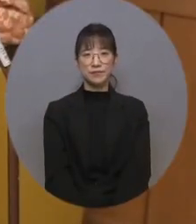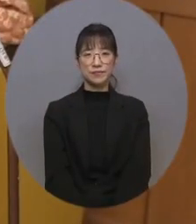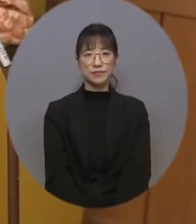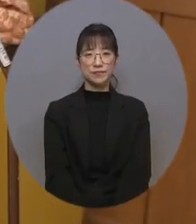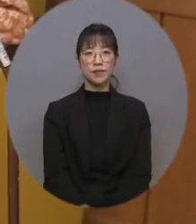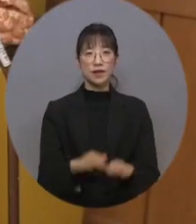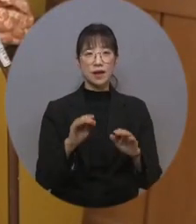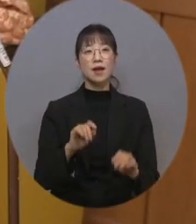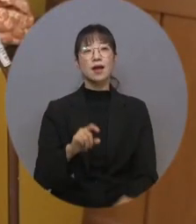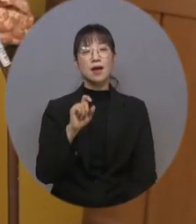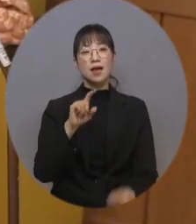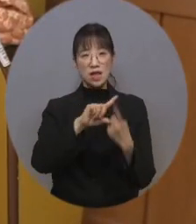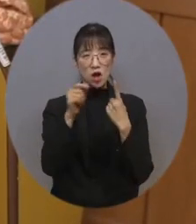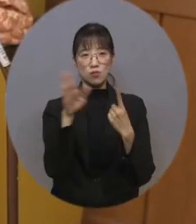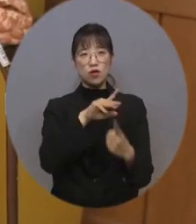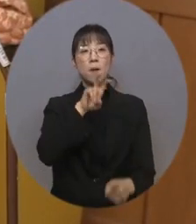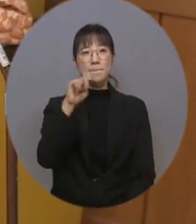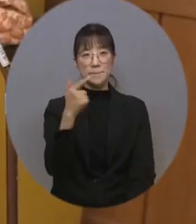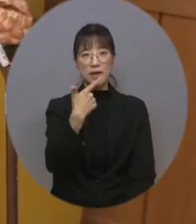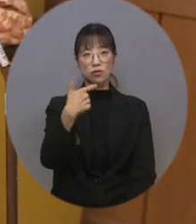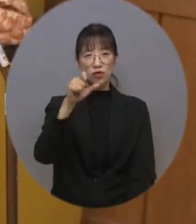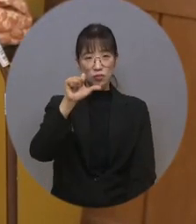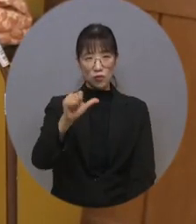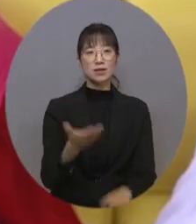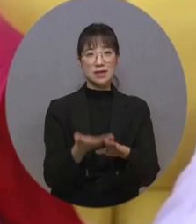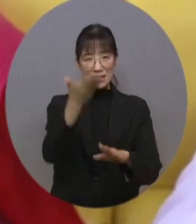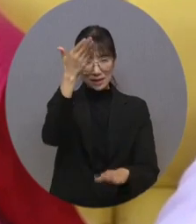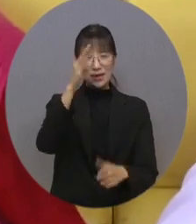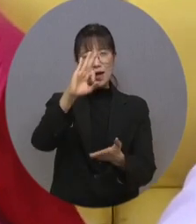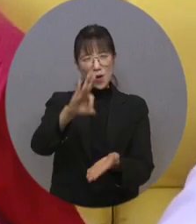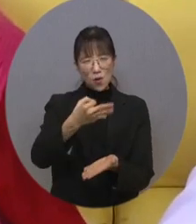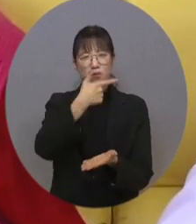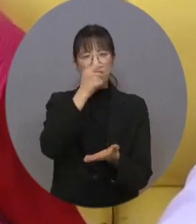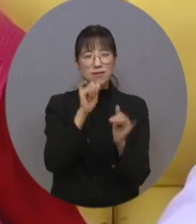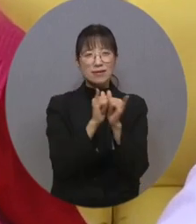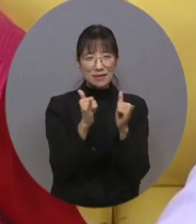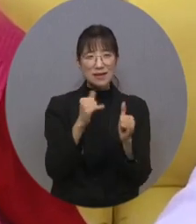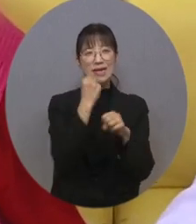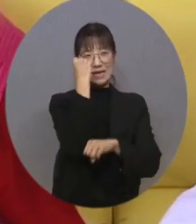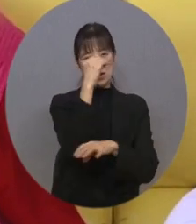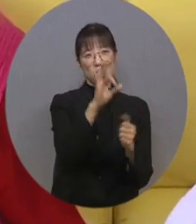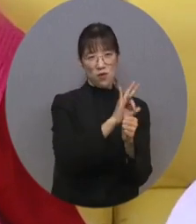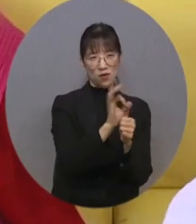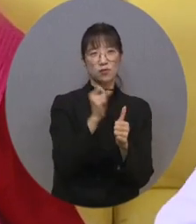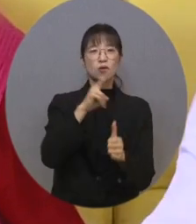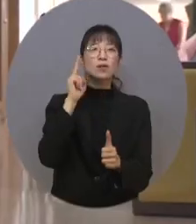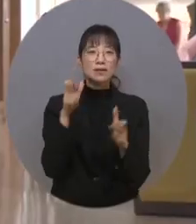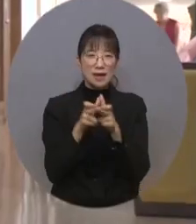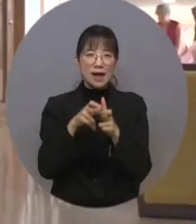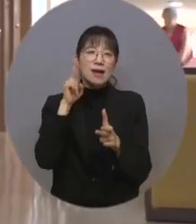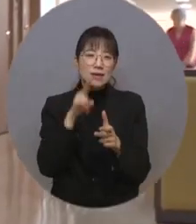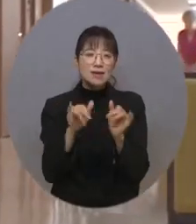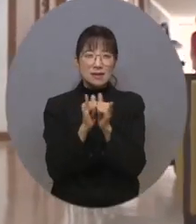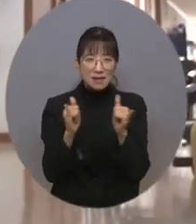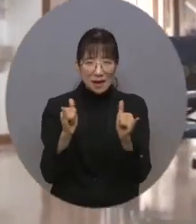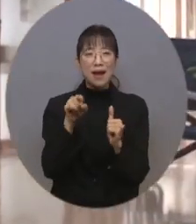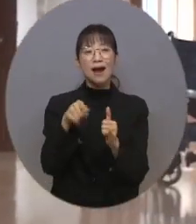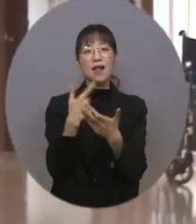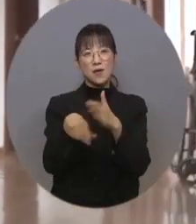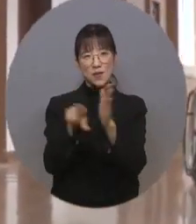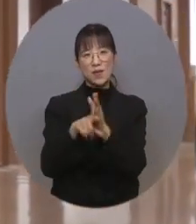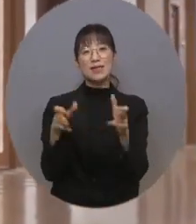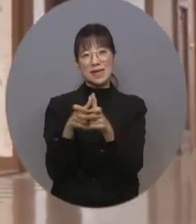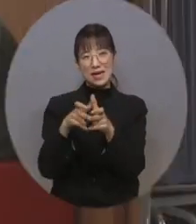이달부터 만 65세 이상 소득카비 70%를 위한 기초연금과 중증장애인 중 소득가위 70%를